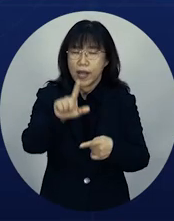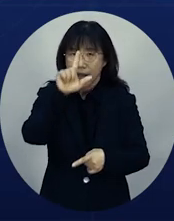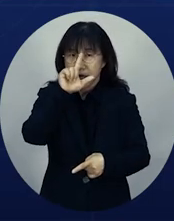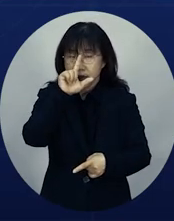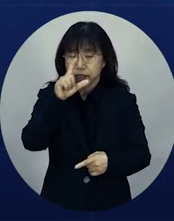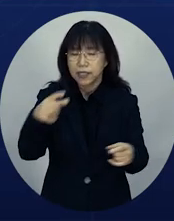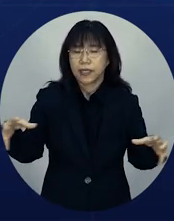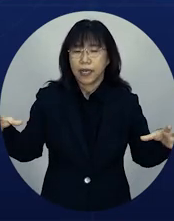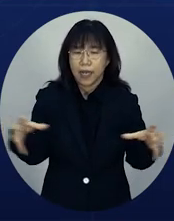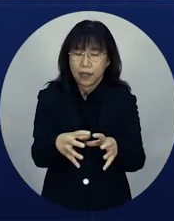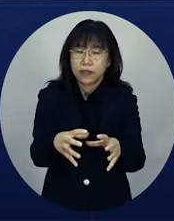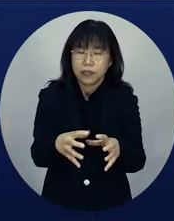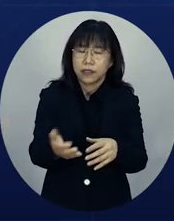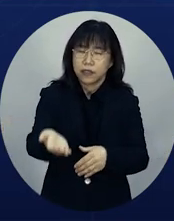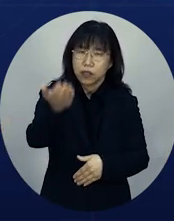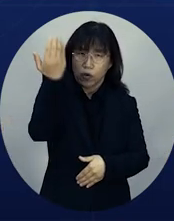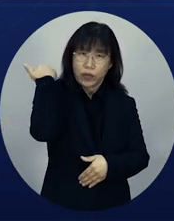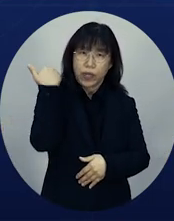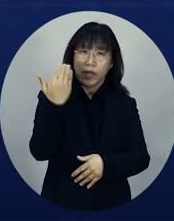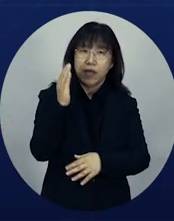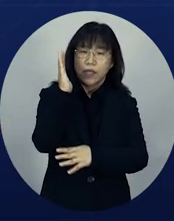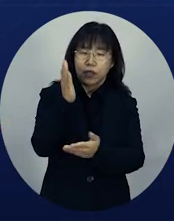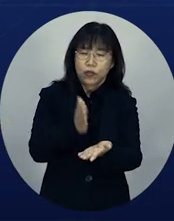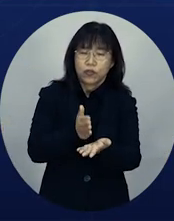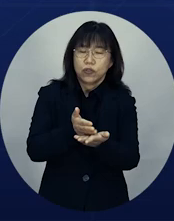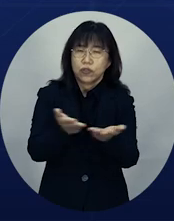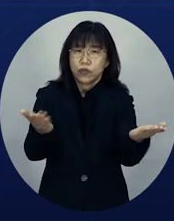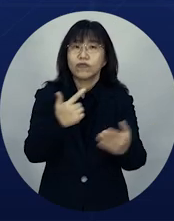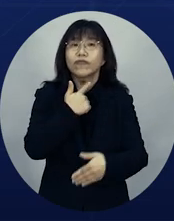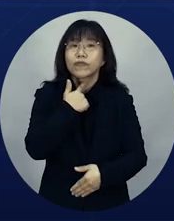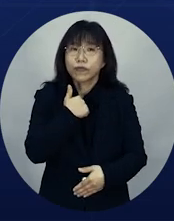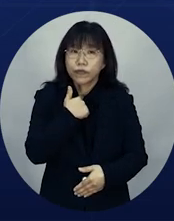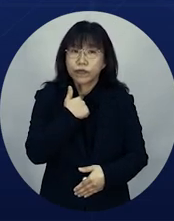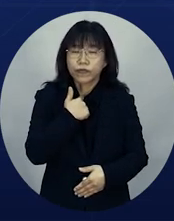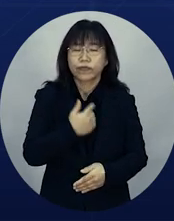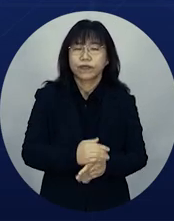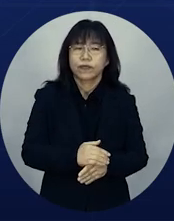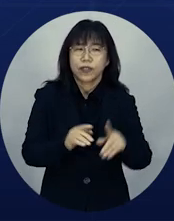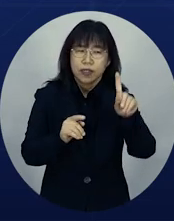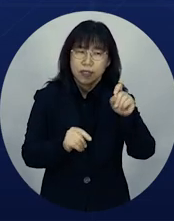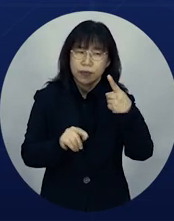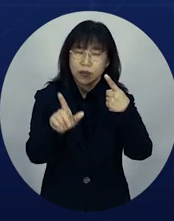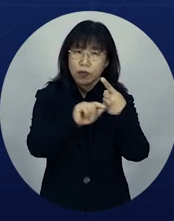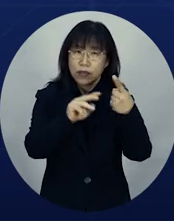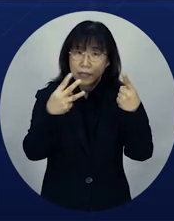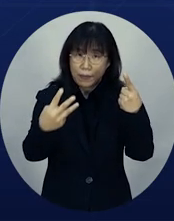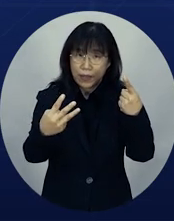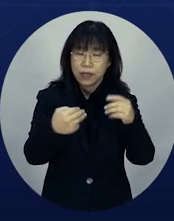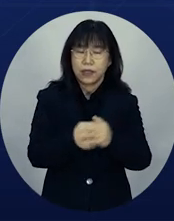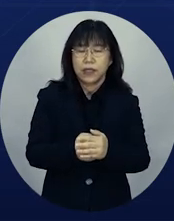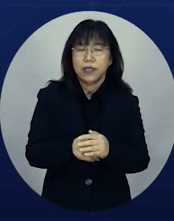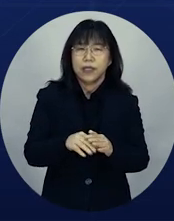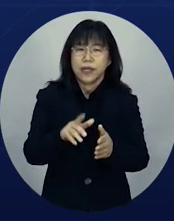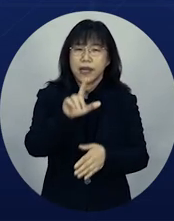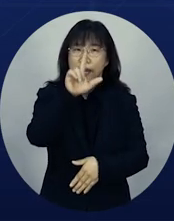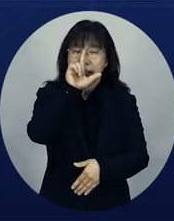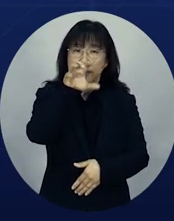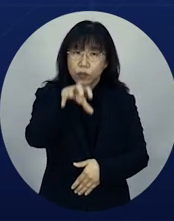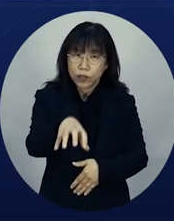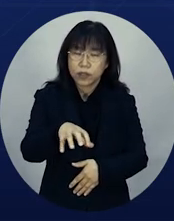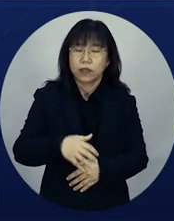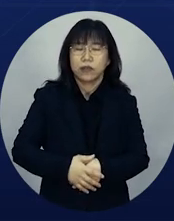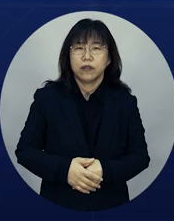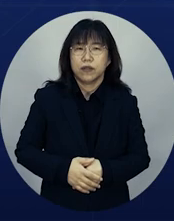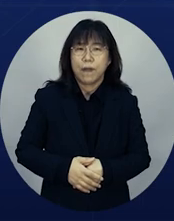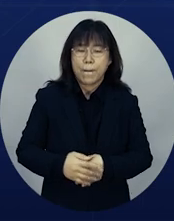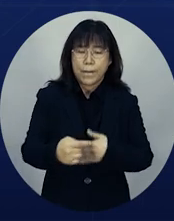소식 강서뉴스 시간을 통해 전해드린 바 있는데요. 지난 3일 LG사이언스파크에서 2040 직장인